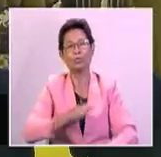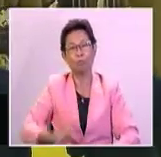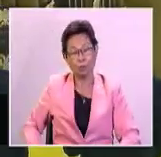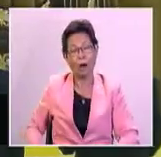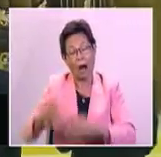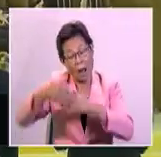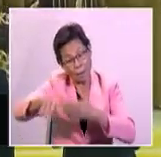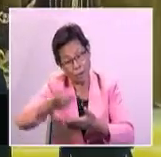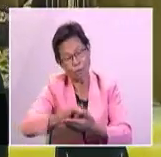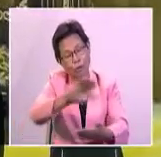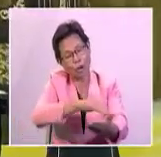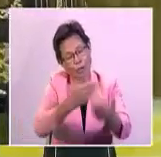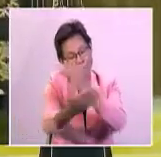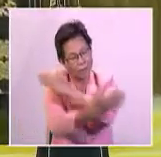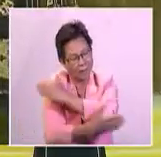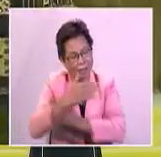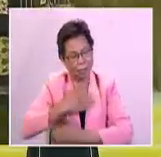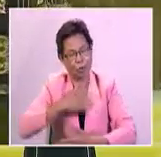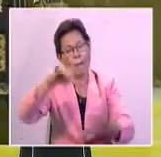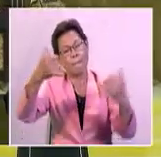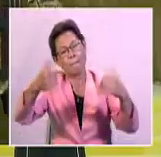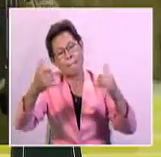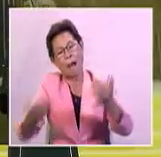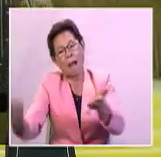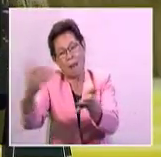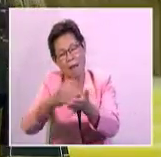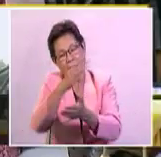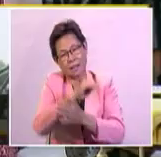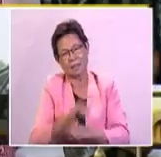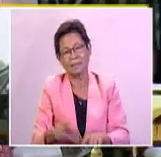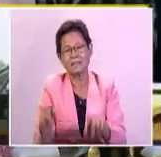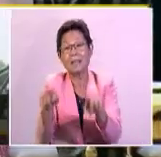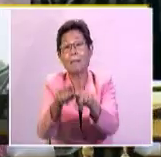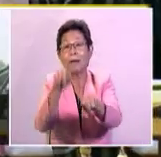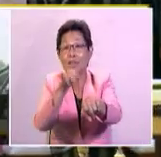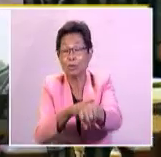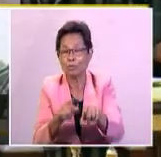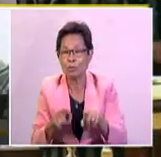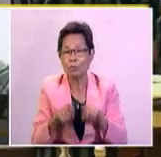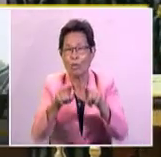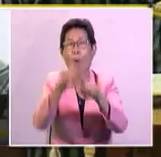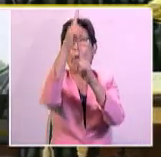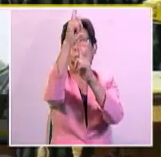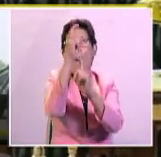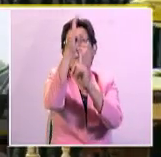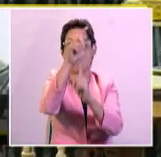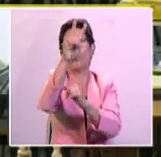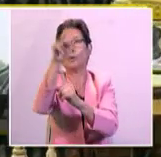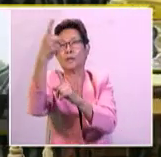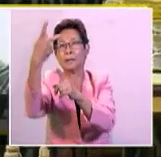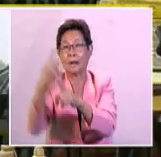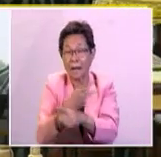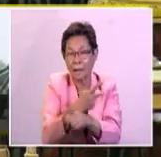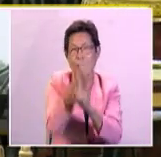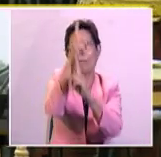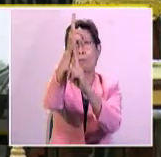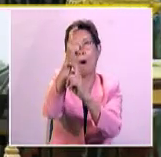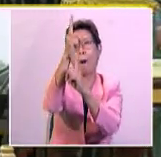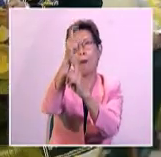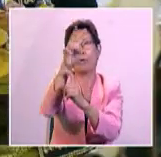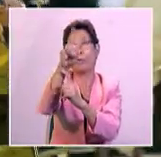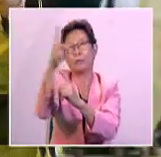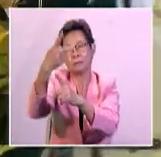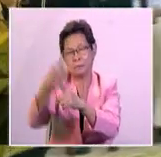Sejurus selepas itu, lagu Negaraku dimainkan sekali lagi dan serentak itu, tembakan meriam sebanyak 21 das